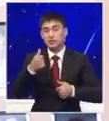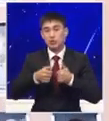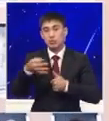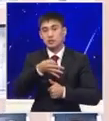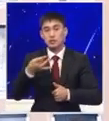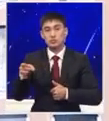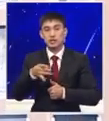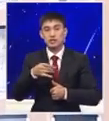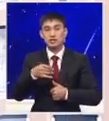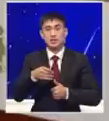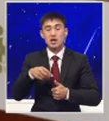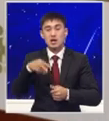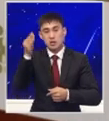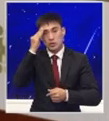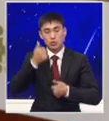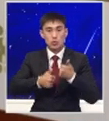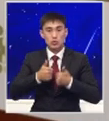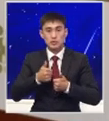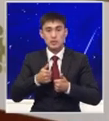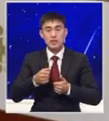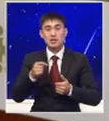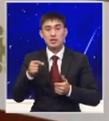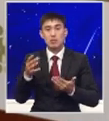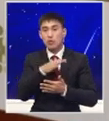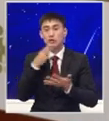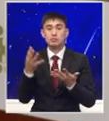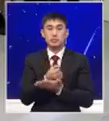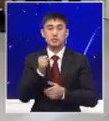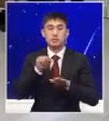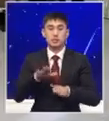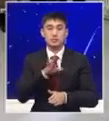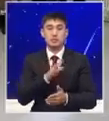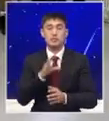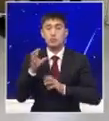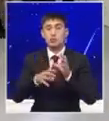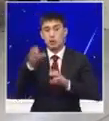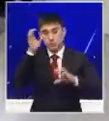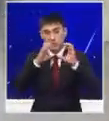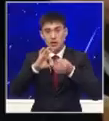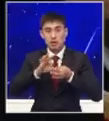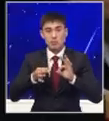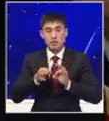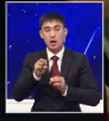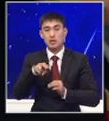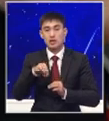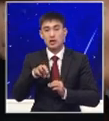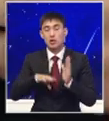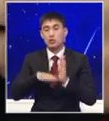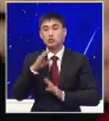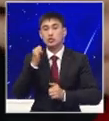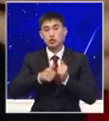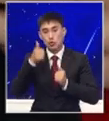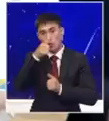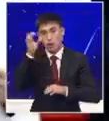областных, республиканских интеллектуальных конкурсах и не раз занимала призовые места. Международная образовательная олимпиада в Анталии – одно из лучших